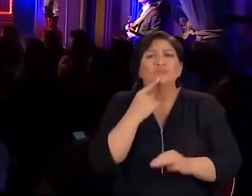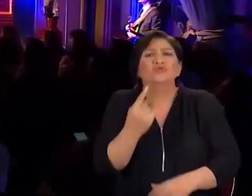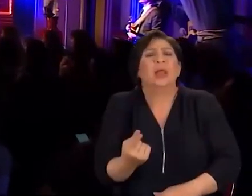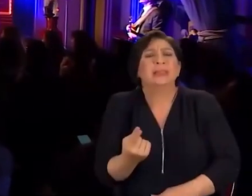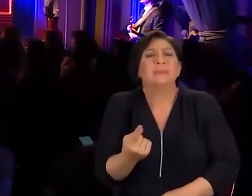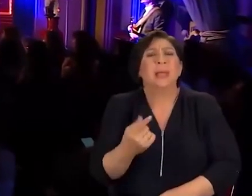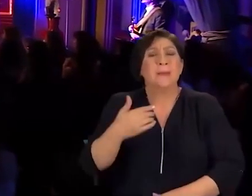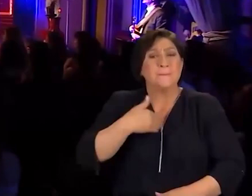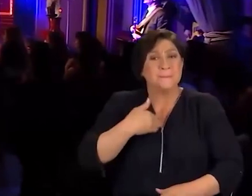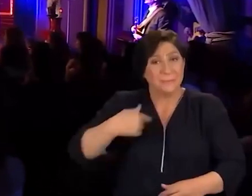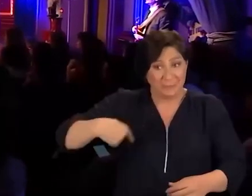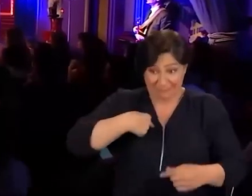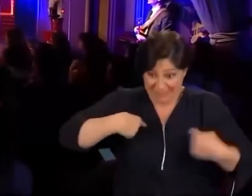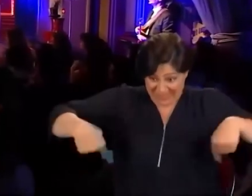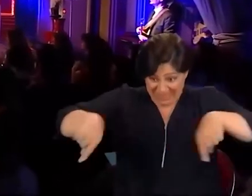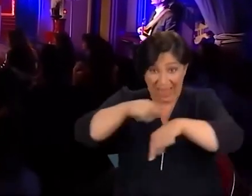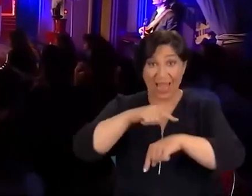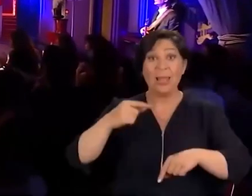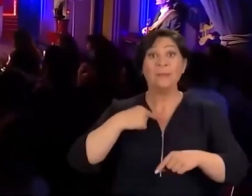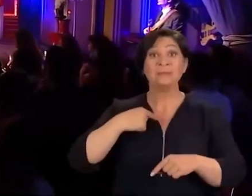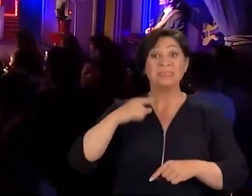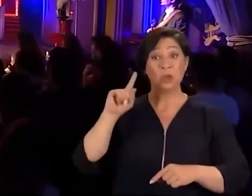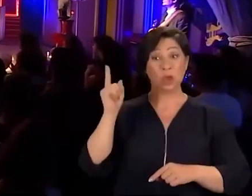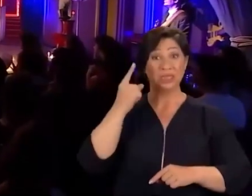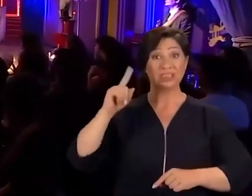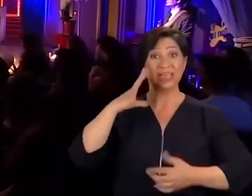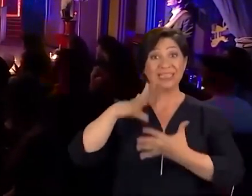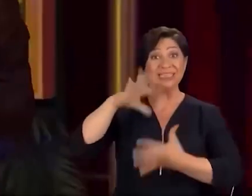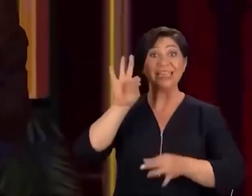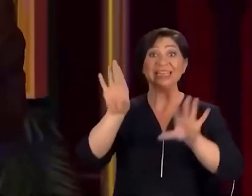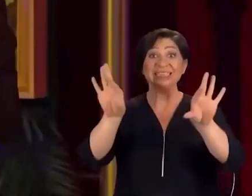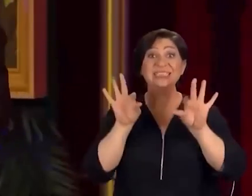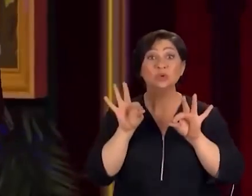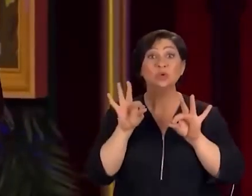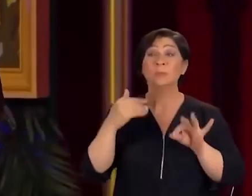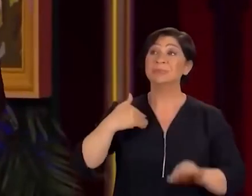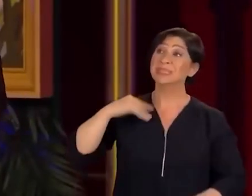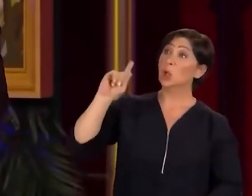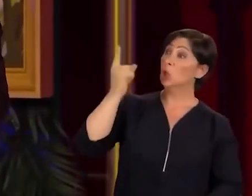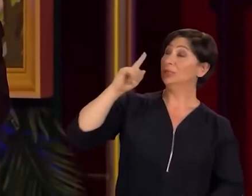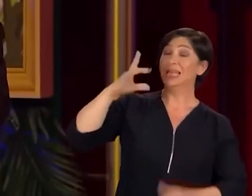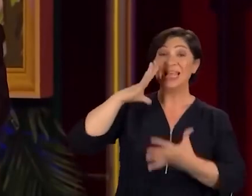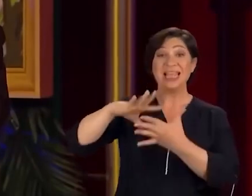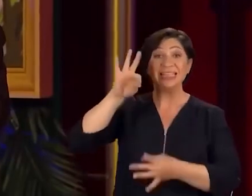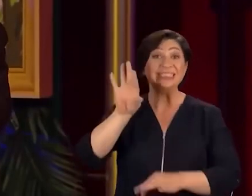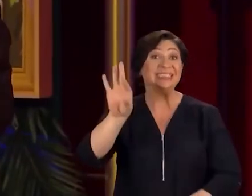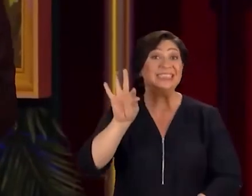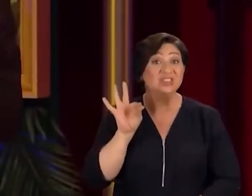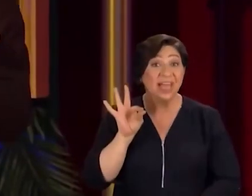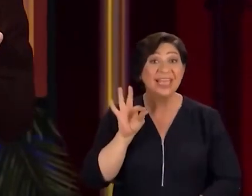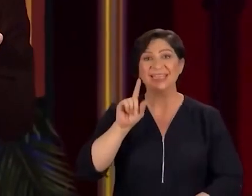yani bizler bizi yönetecek insanları seçiyoruz. Bizi yönetecek insanları